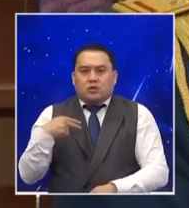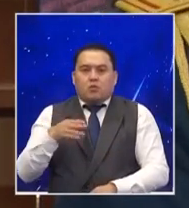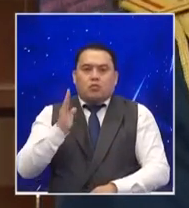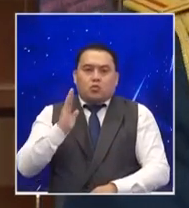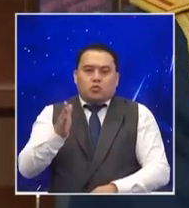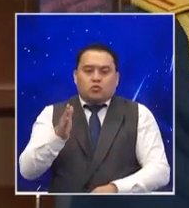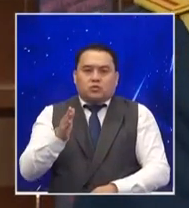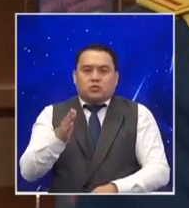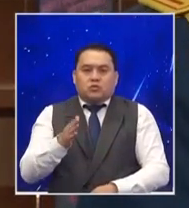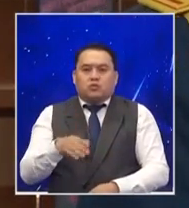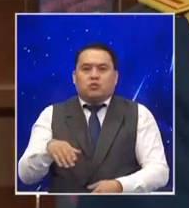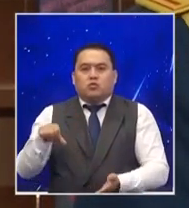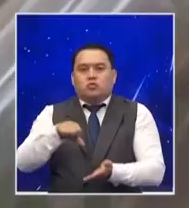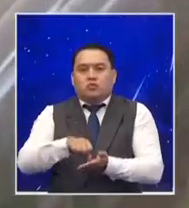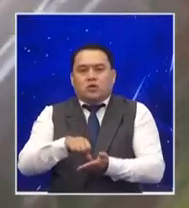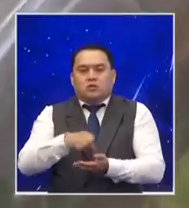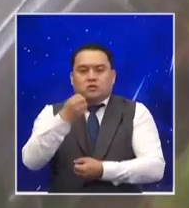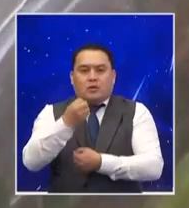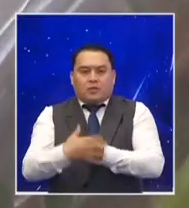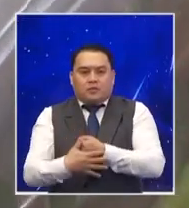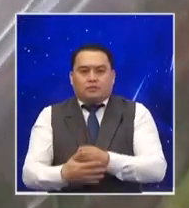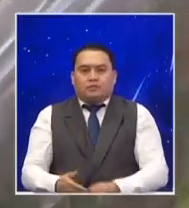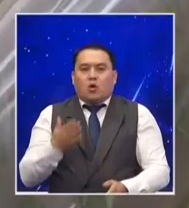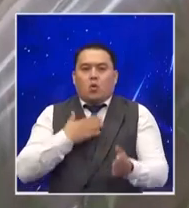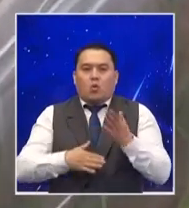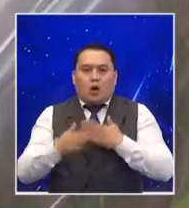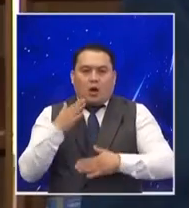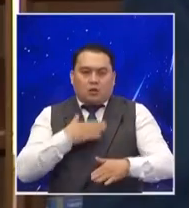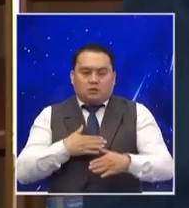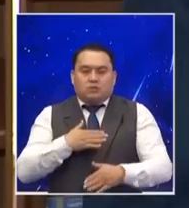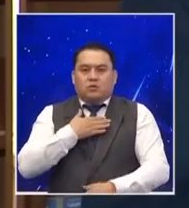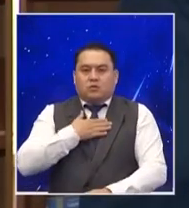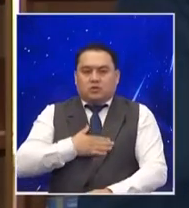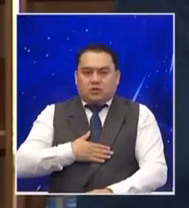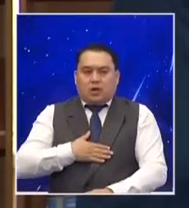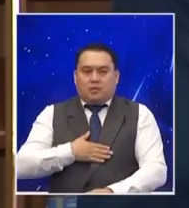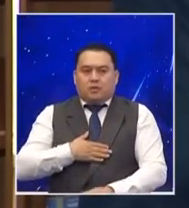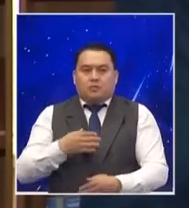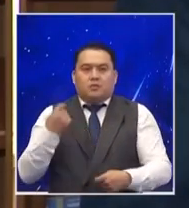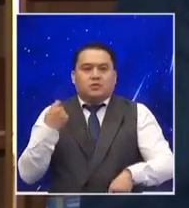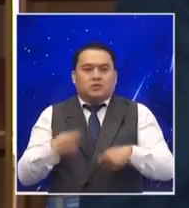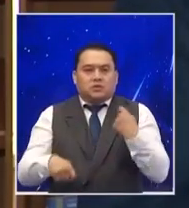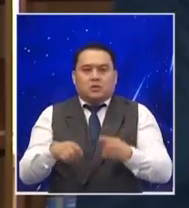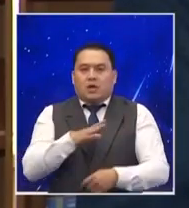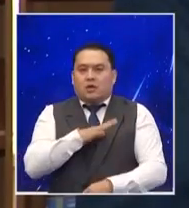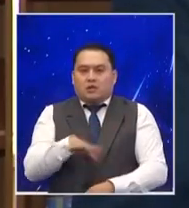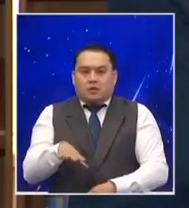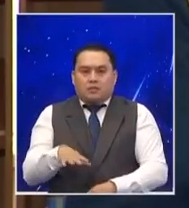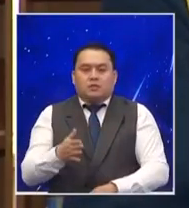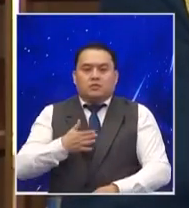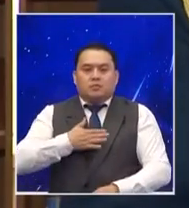болу үшін шыққан адамбыз алаңға. Өте қуаныштымын, өте ризамын. Біз босқа шыққан жоқпыз.